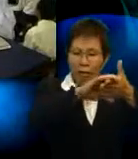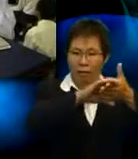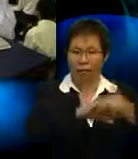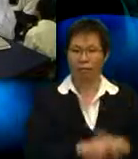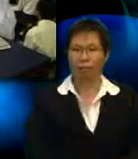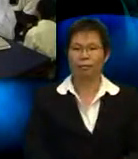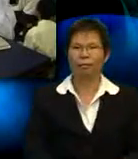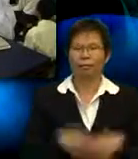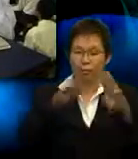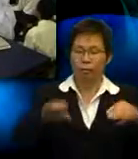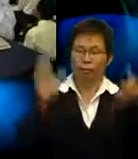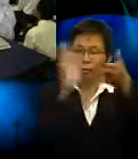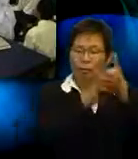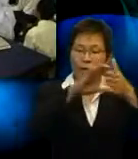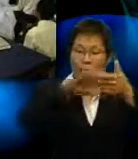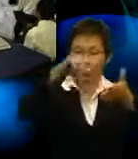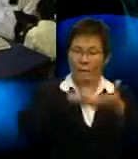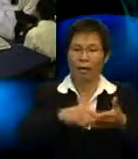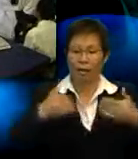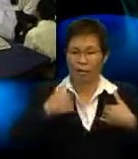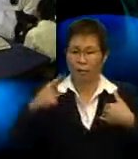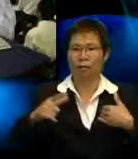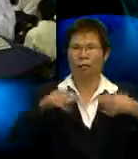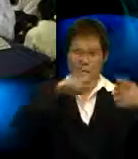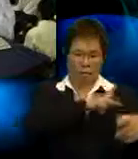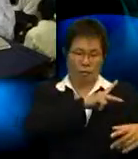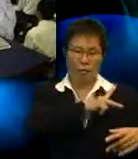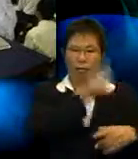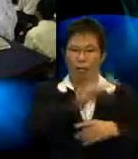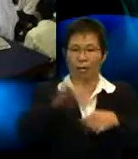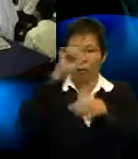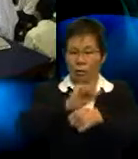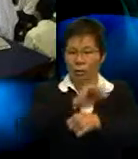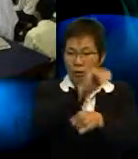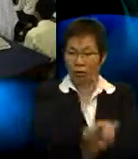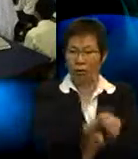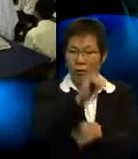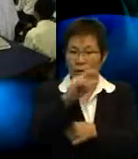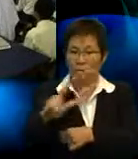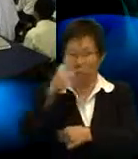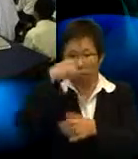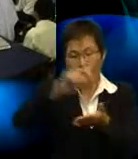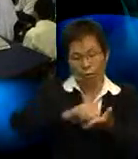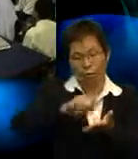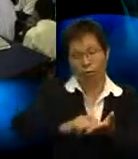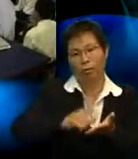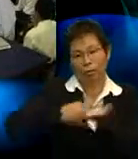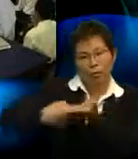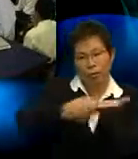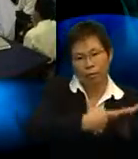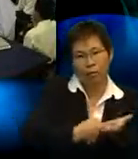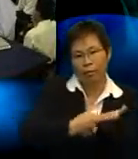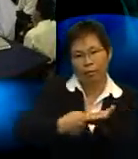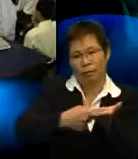yang menampalkan kad ini adalah sebagai ketua dan tugasannya ialah untuk menulis perbincangan yang dibincangkan